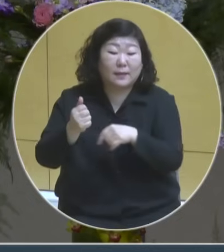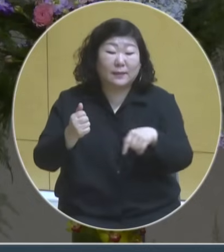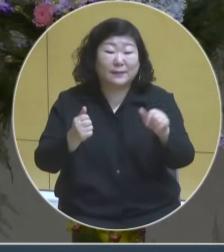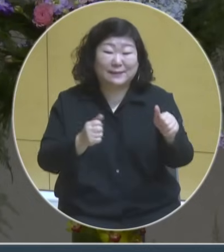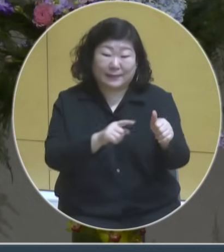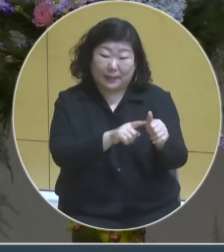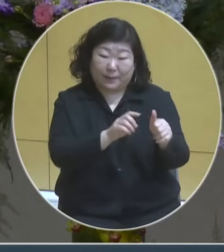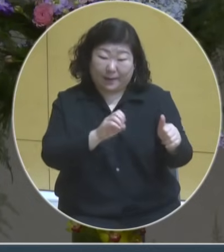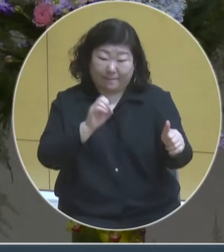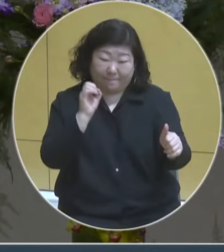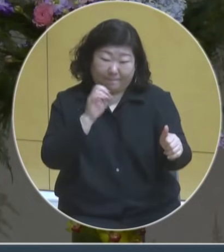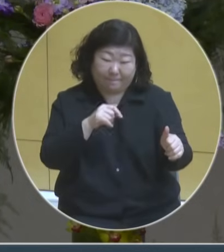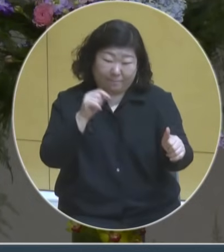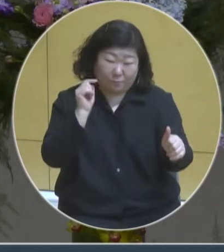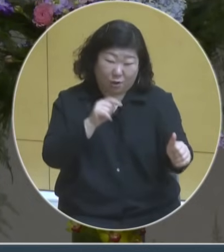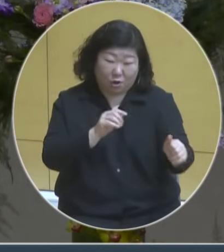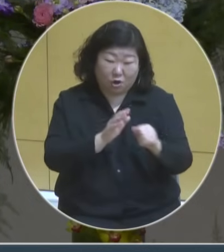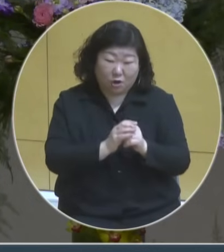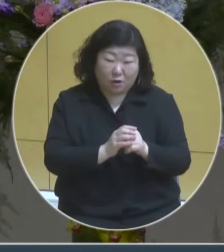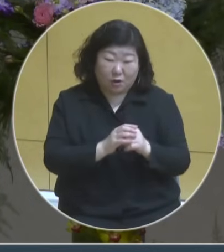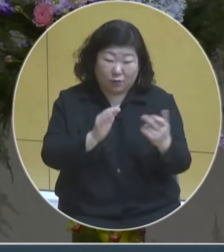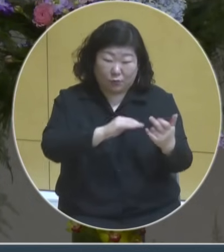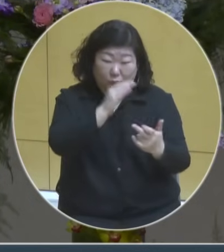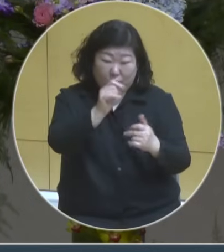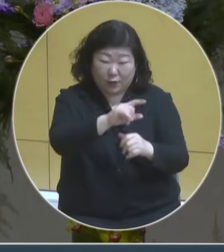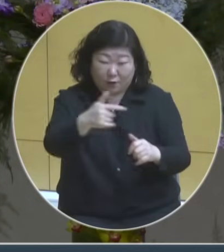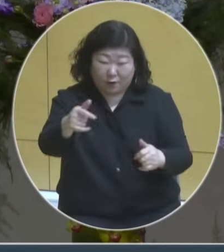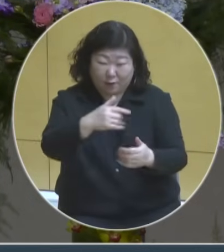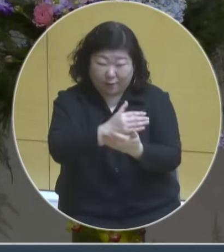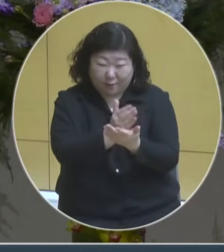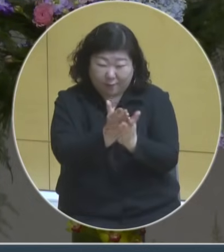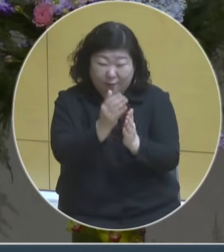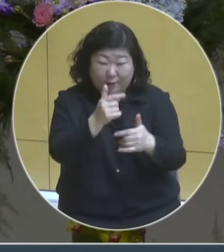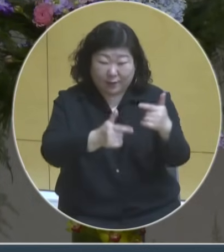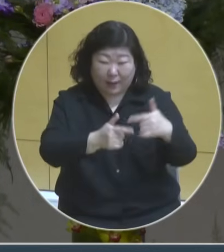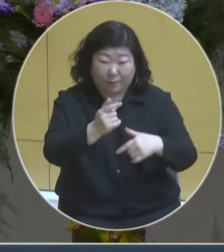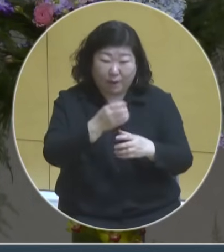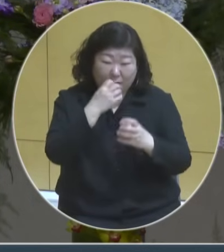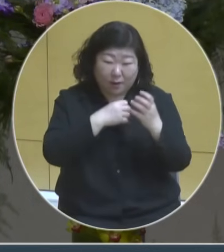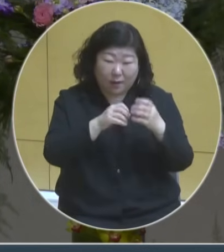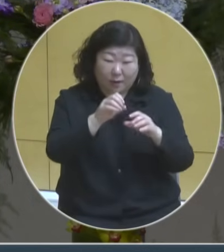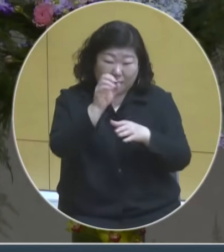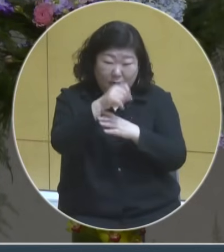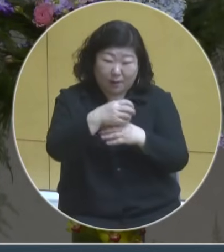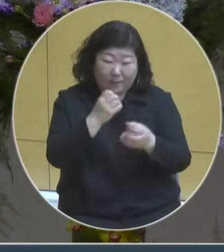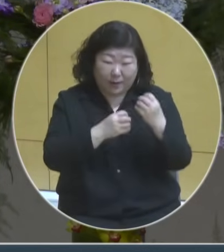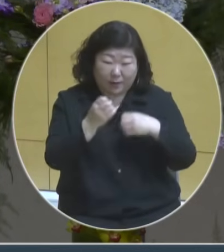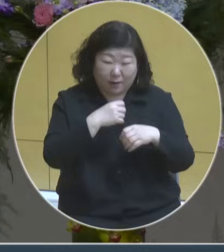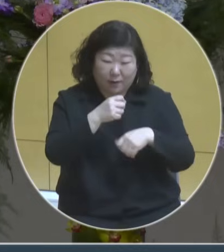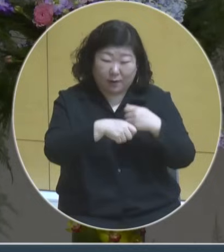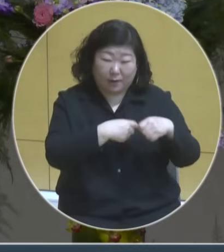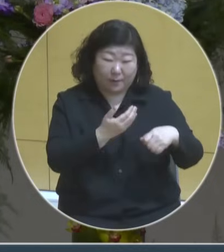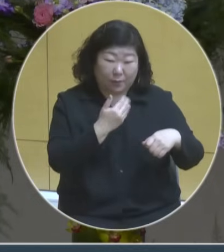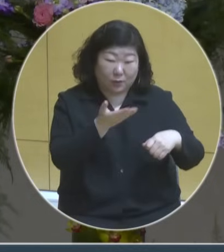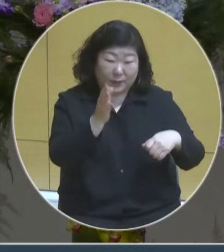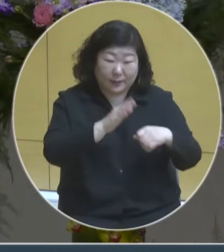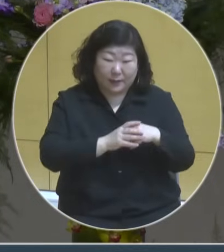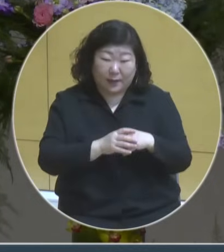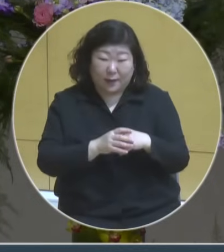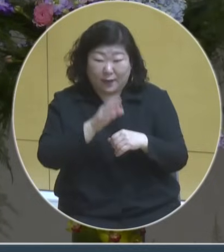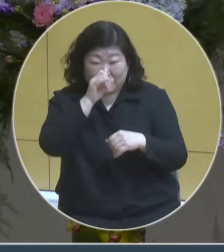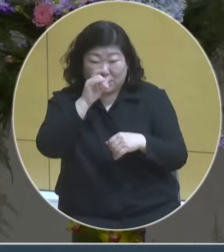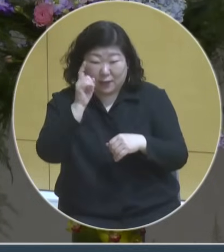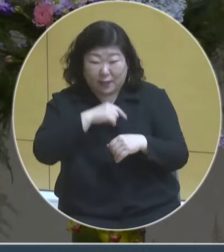사람에게 명하여 이르시되 동산 각종 나무의 열매는 내가 임로 먹되 선악을 알게 하는 나무의 열매는 먹지